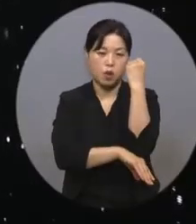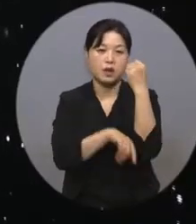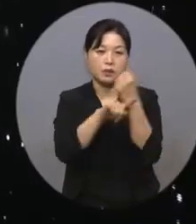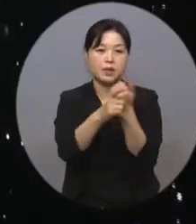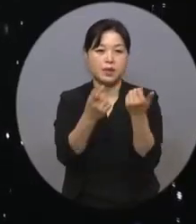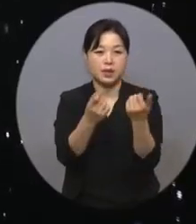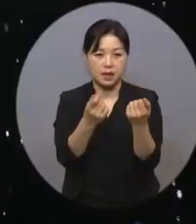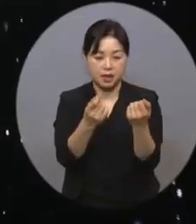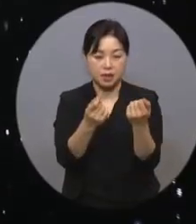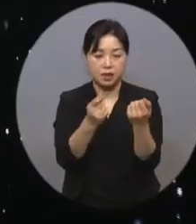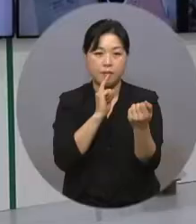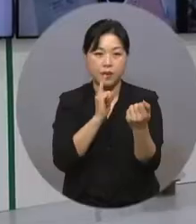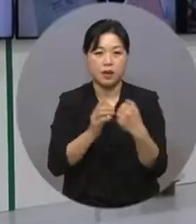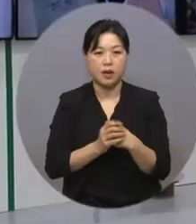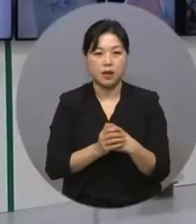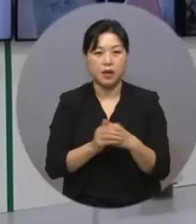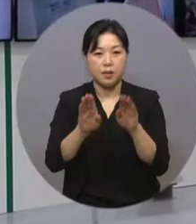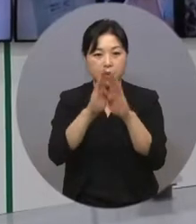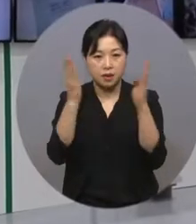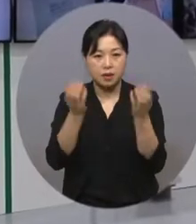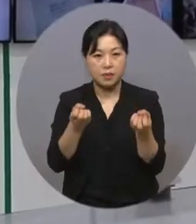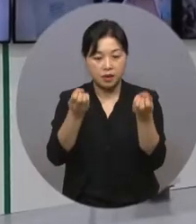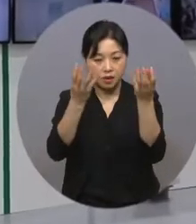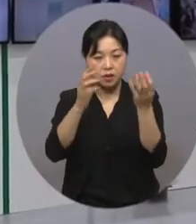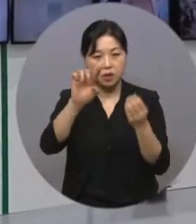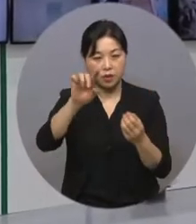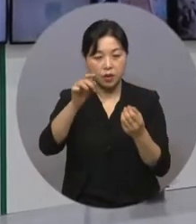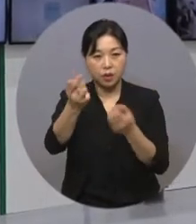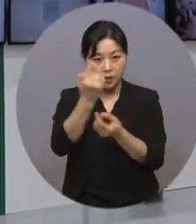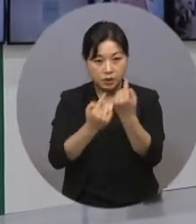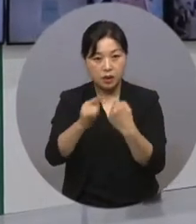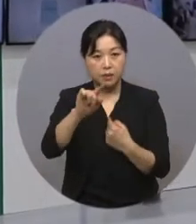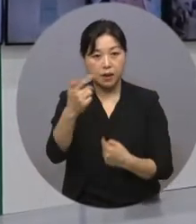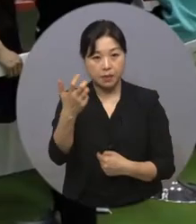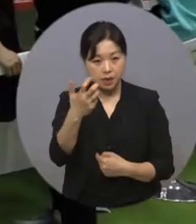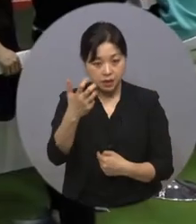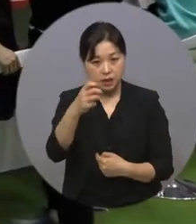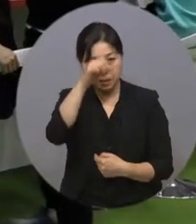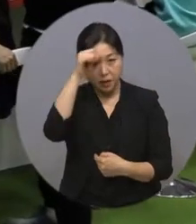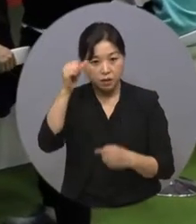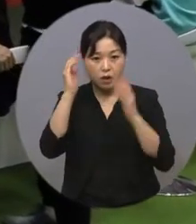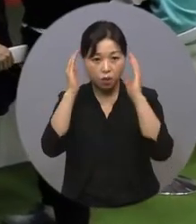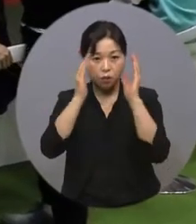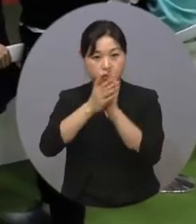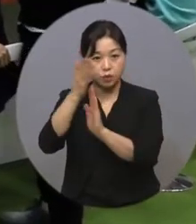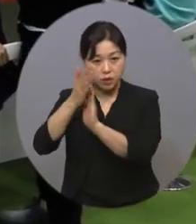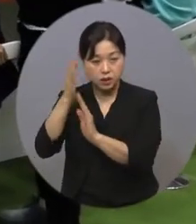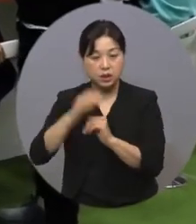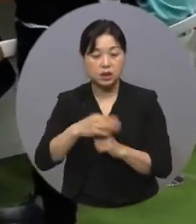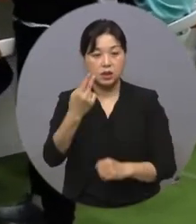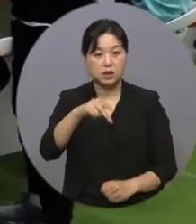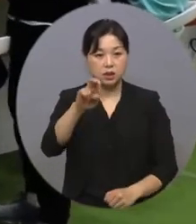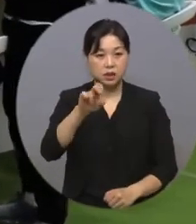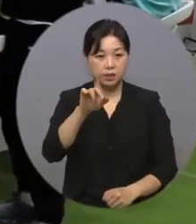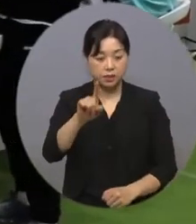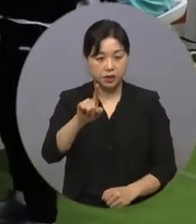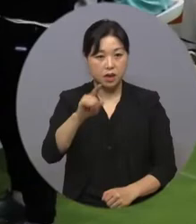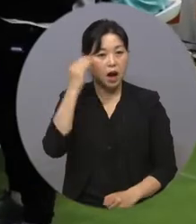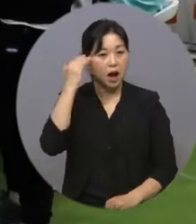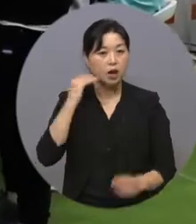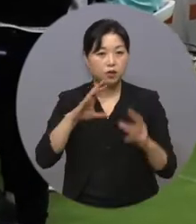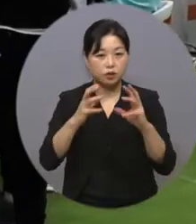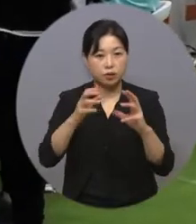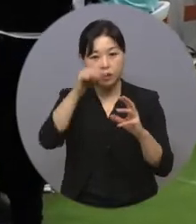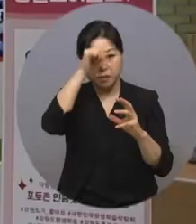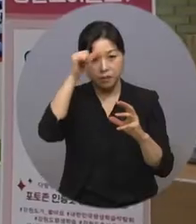모인 전국 180개 평생학습 도시들은 2021 대한민국 평생학습 박람회